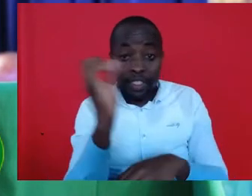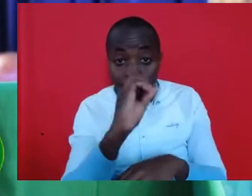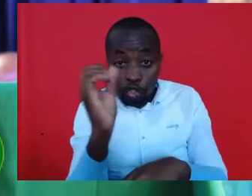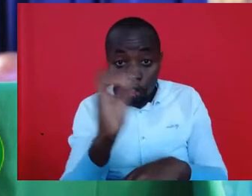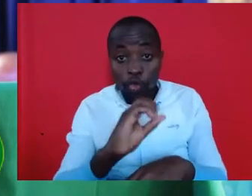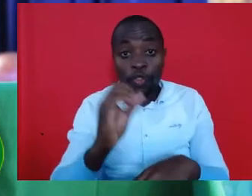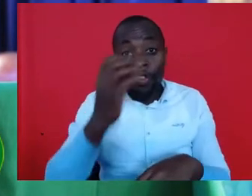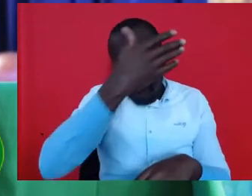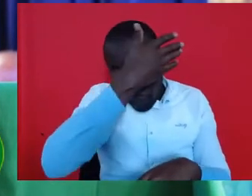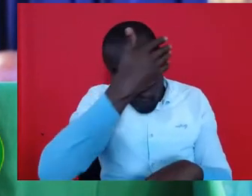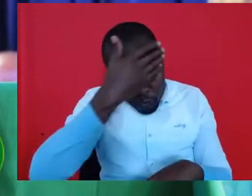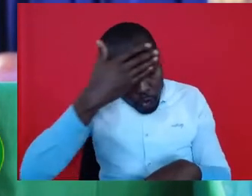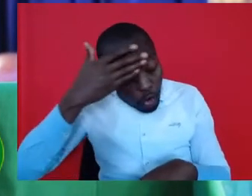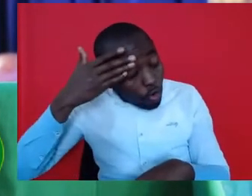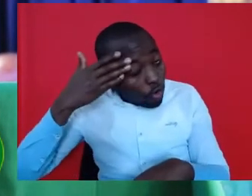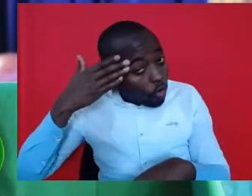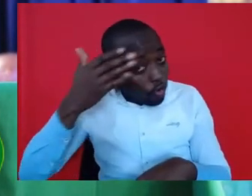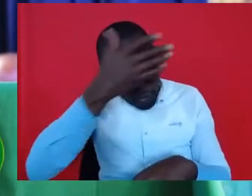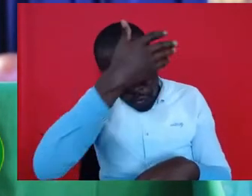Walisahau na kazi yake Mwenyezi Mungu,